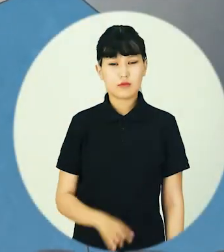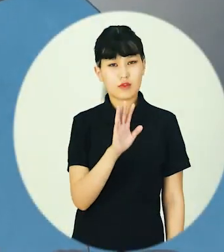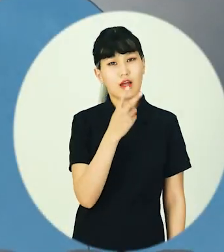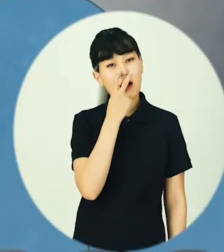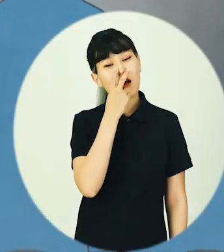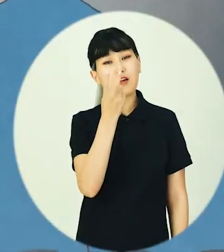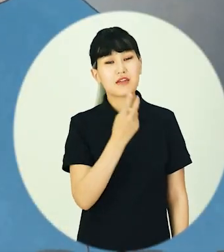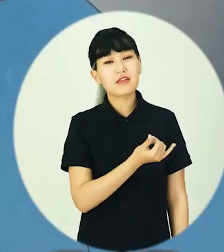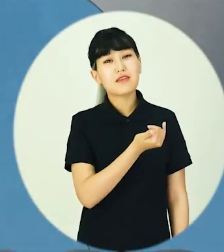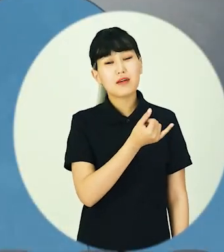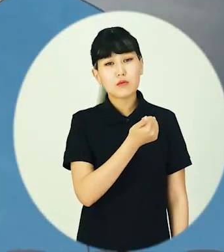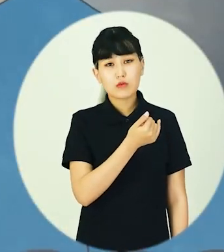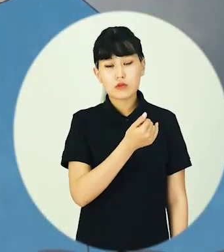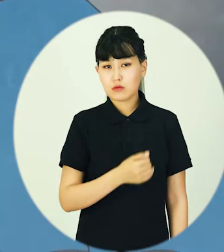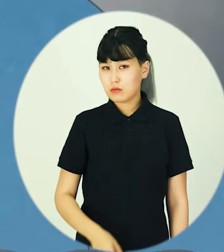Ямар ээ?